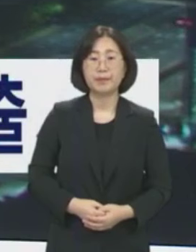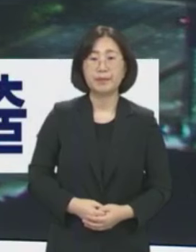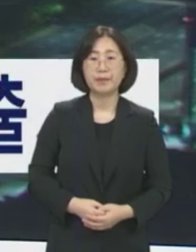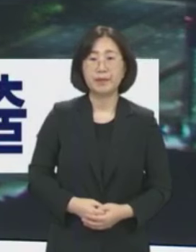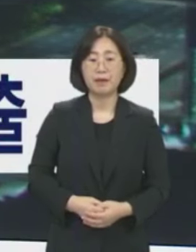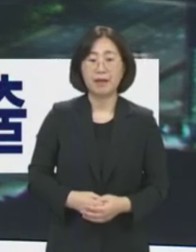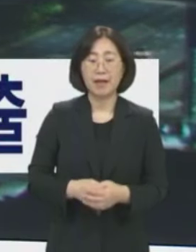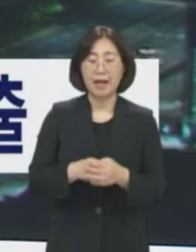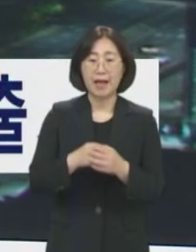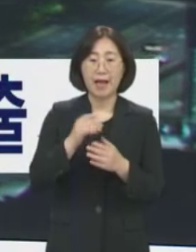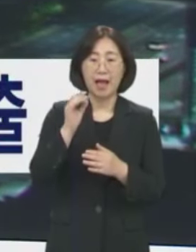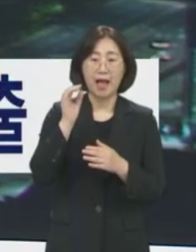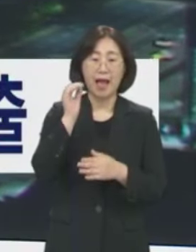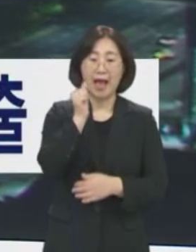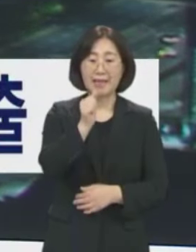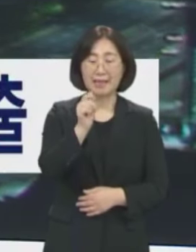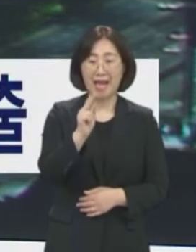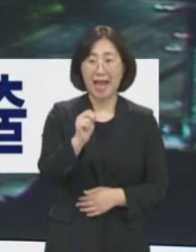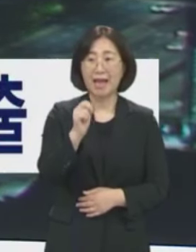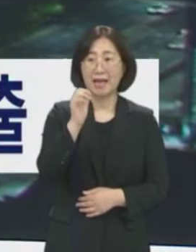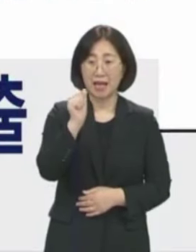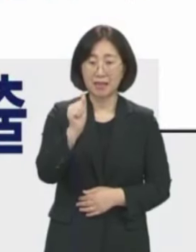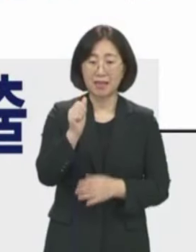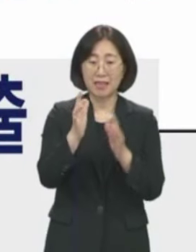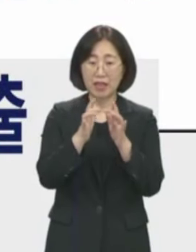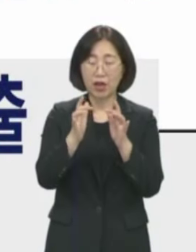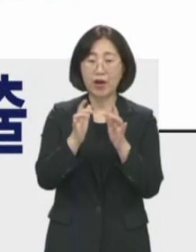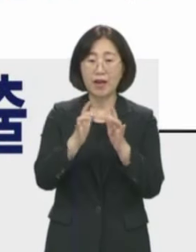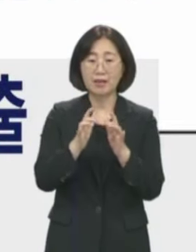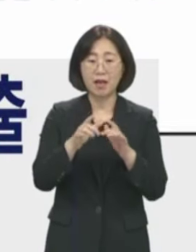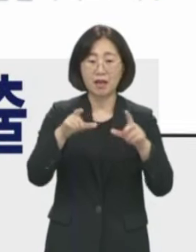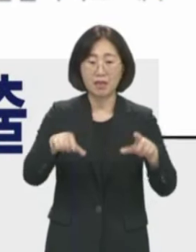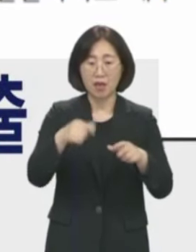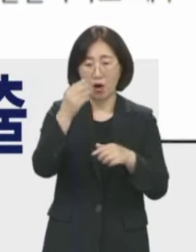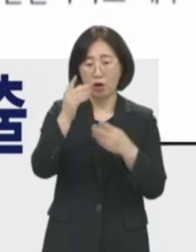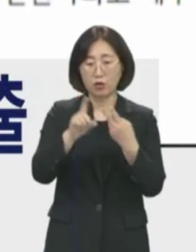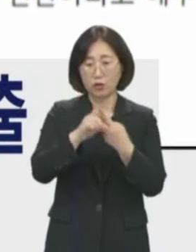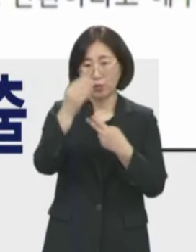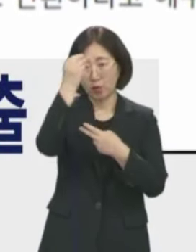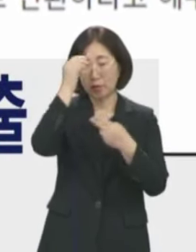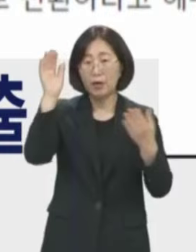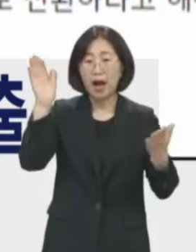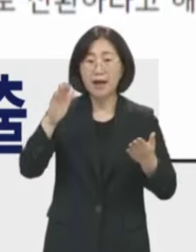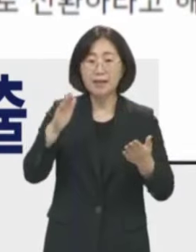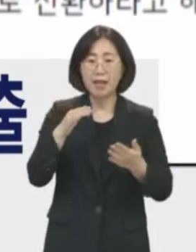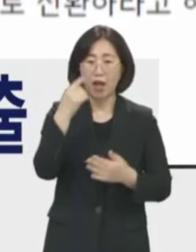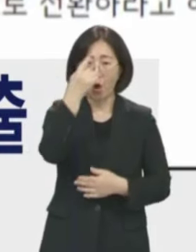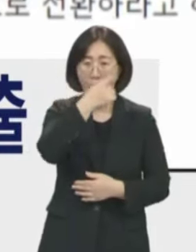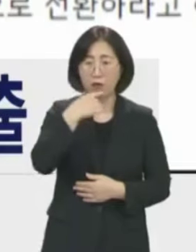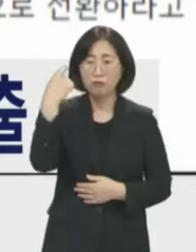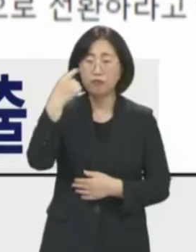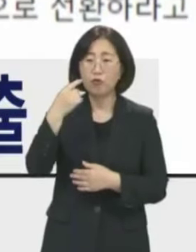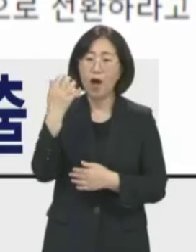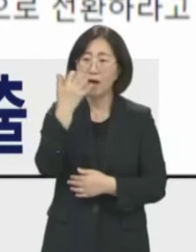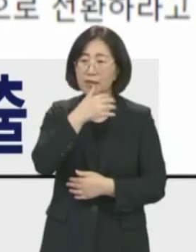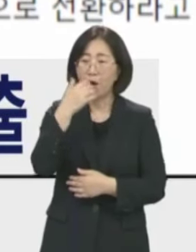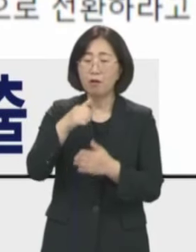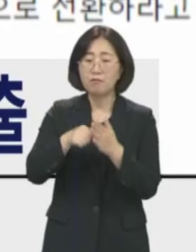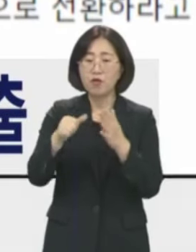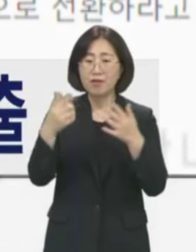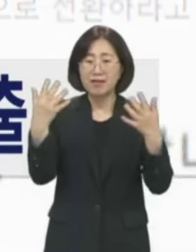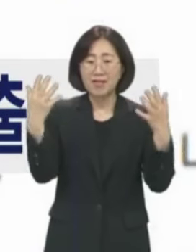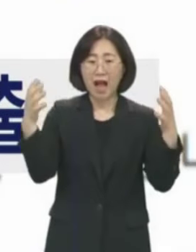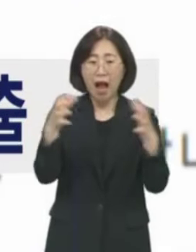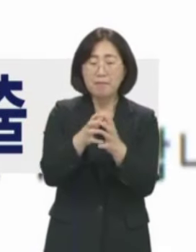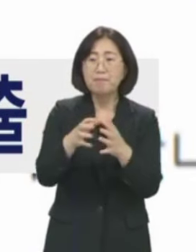특정 SNS를 통해 지역 중고등학생들의 얼굴과 음란물을 합성한 이른바 딥페이크 영상이 유포됐다는 신고가